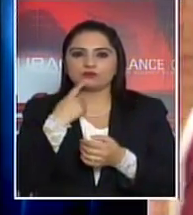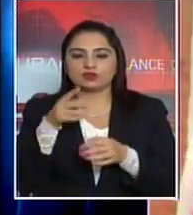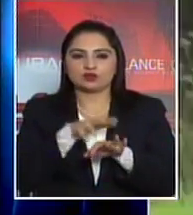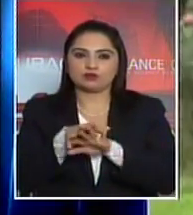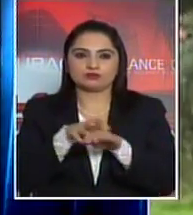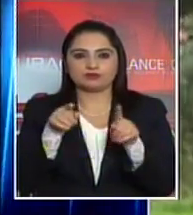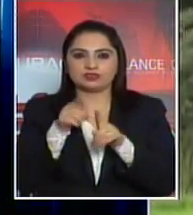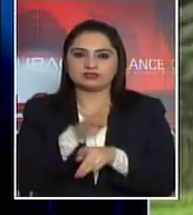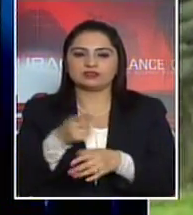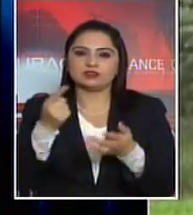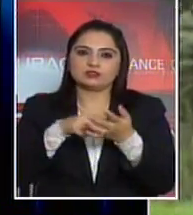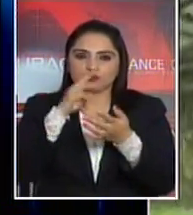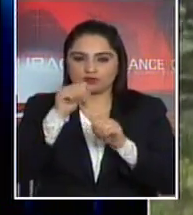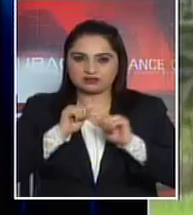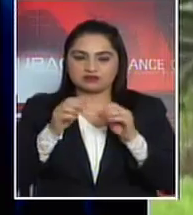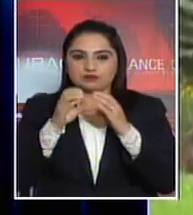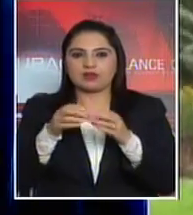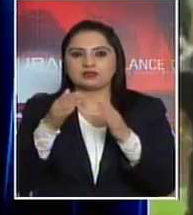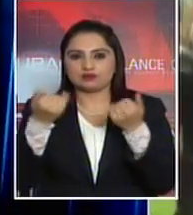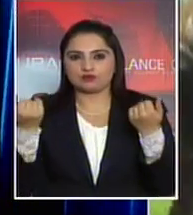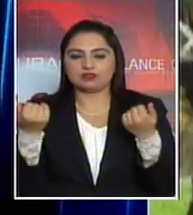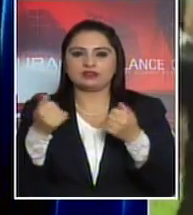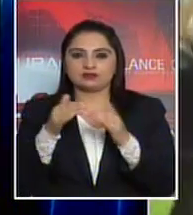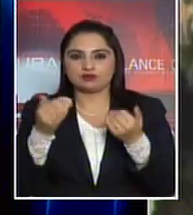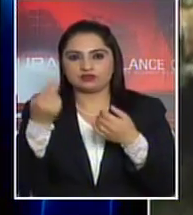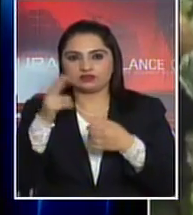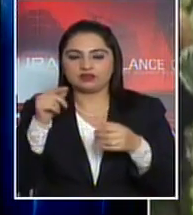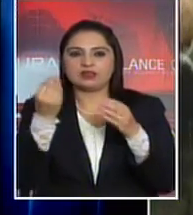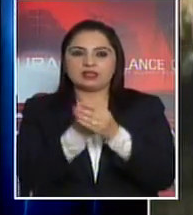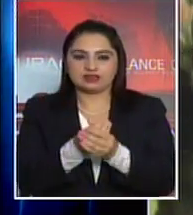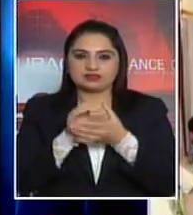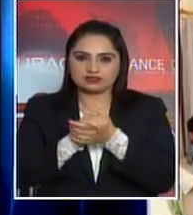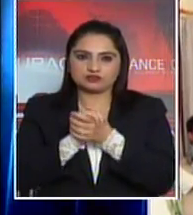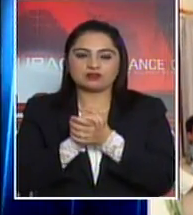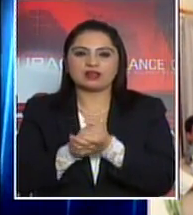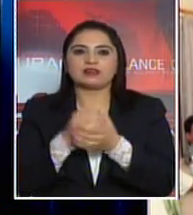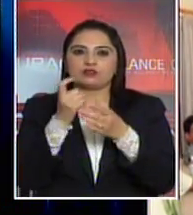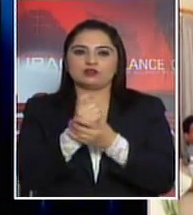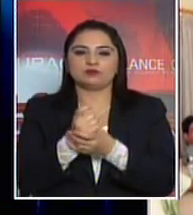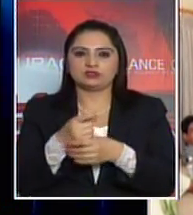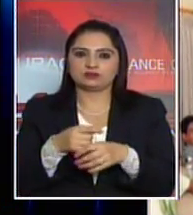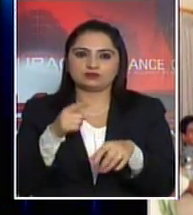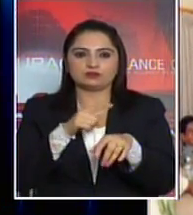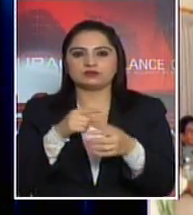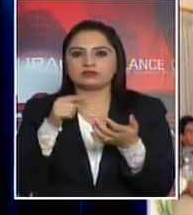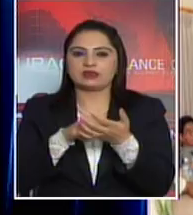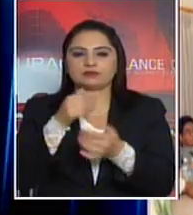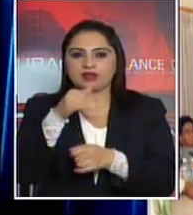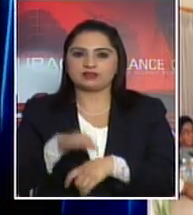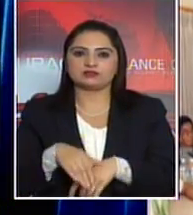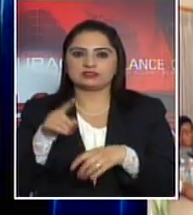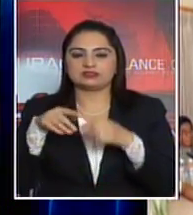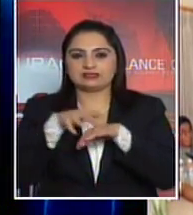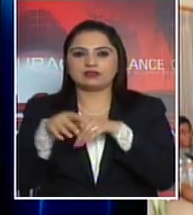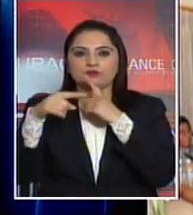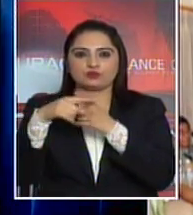छन्। सुरुमा जसरी पार्टी खोल्ने लहर चलेको थियो अहिले एकता, सहकार्य र गठबन्धनको लहर चलेको छ। यसलाई धेरैले